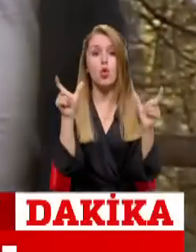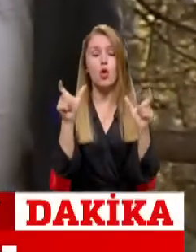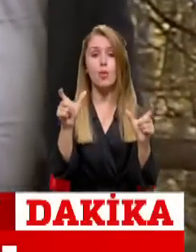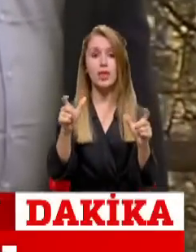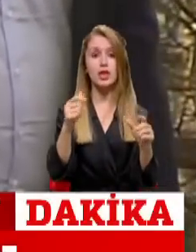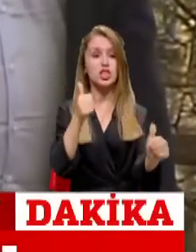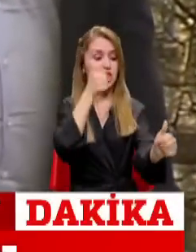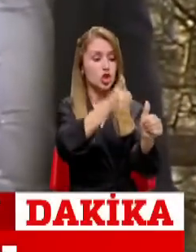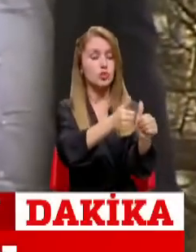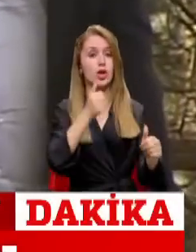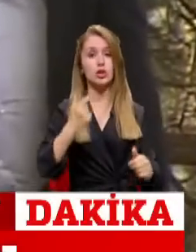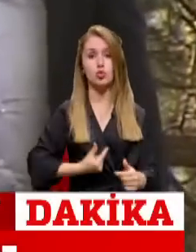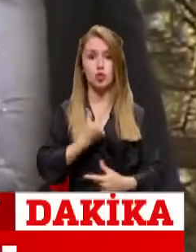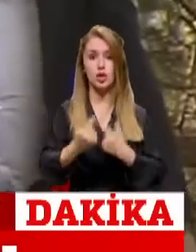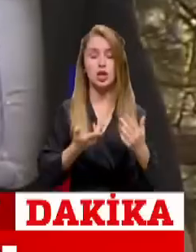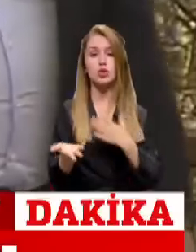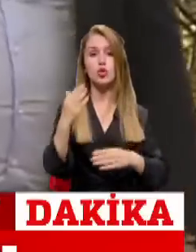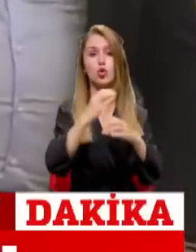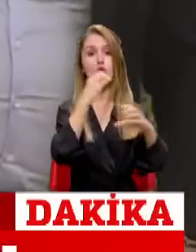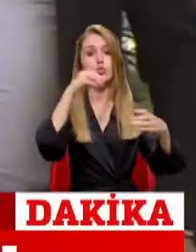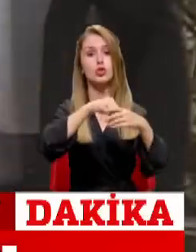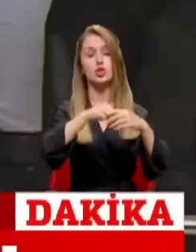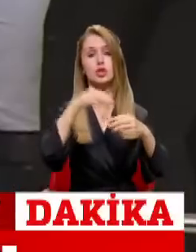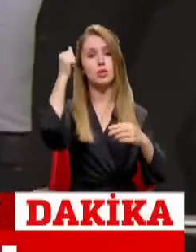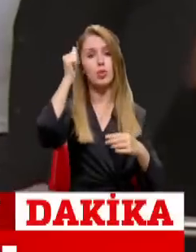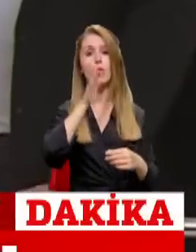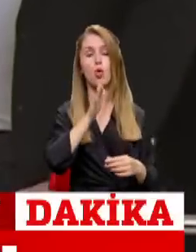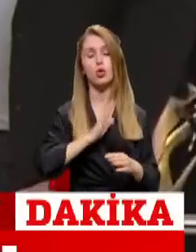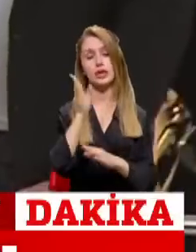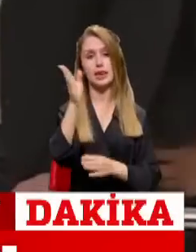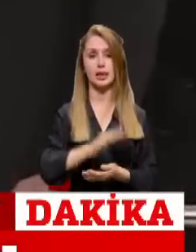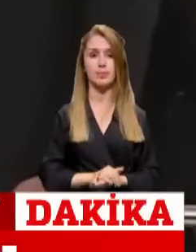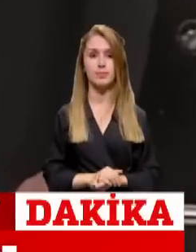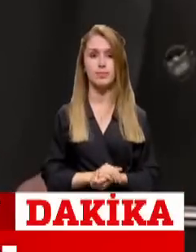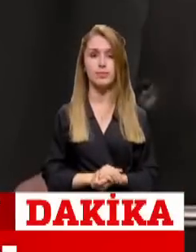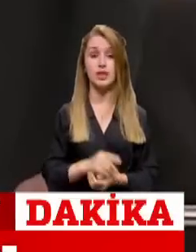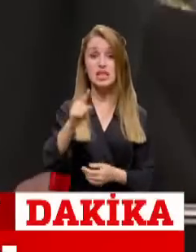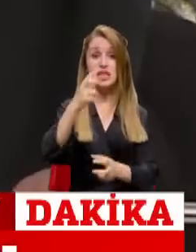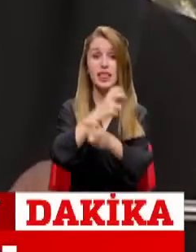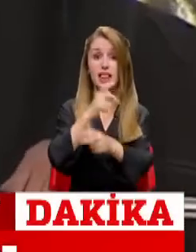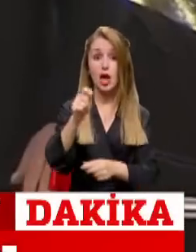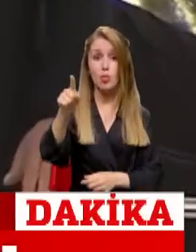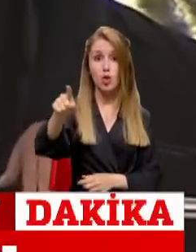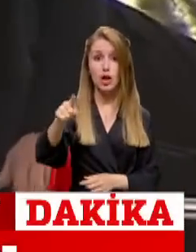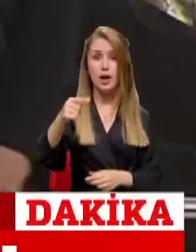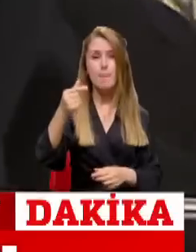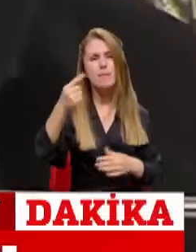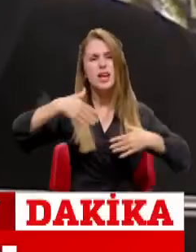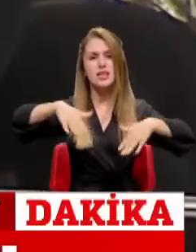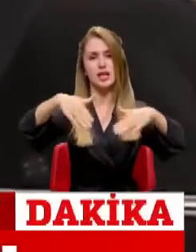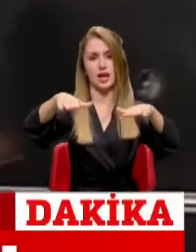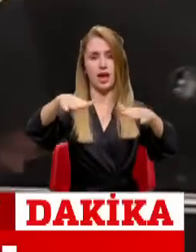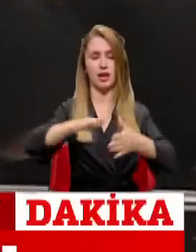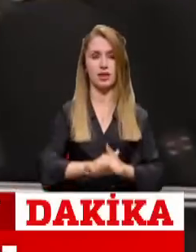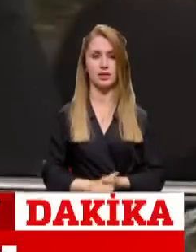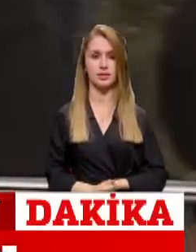ve danışmanların uyarısı üzerine otobüsün içine döndü İmamoğlu. Tehlikeye atıyorlar sizi. Biraz geriye doğru